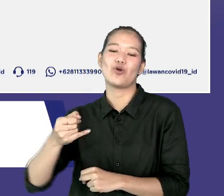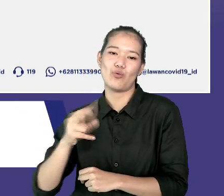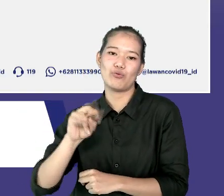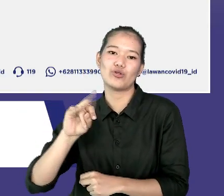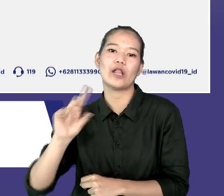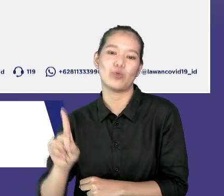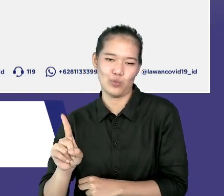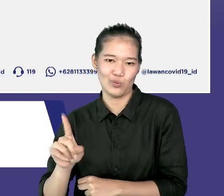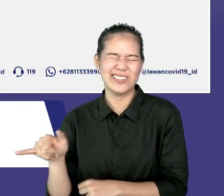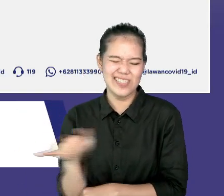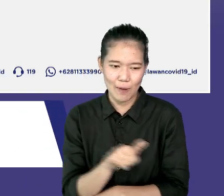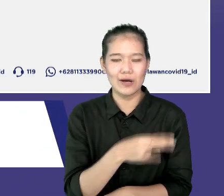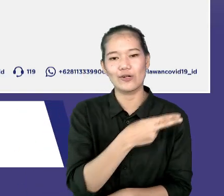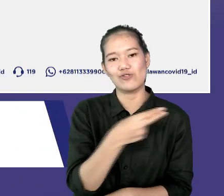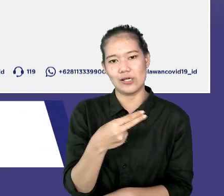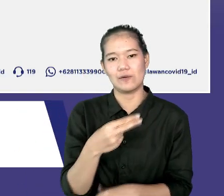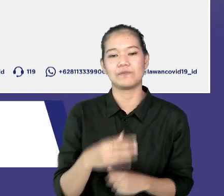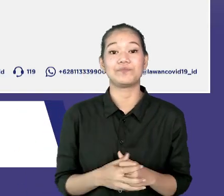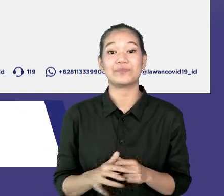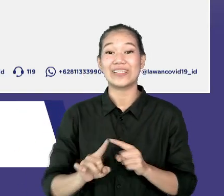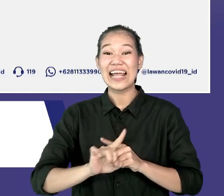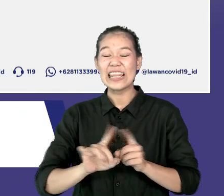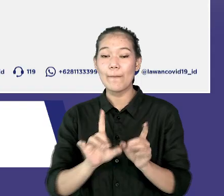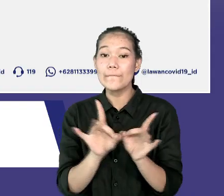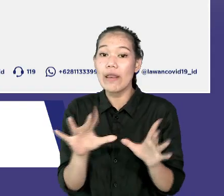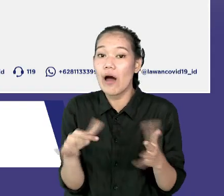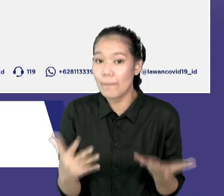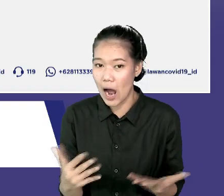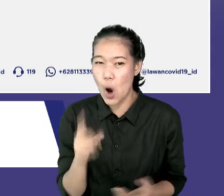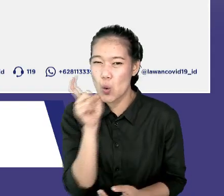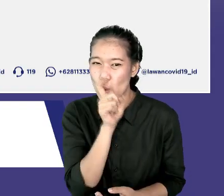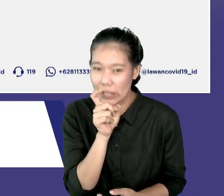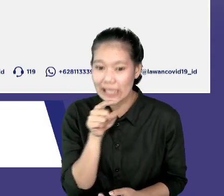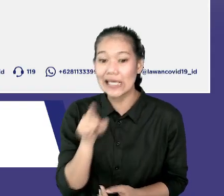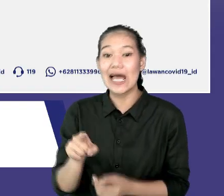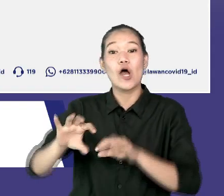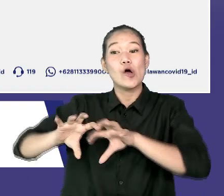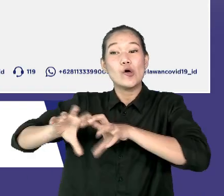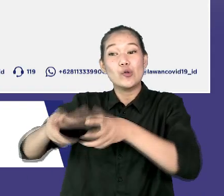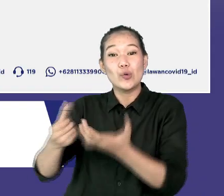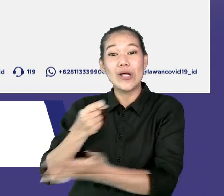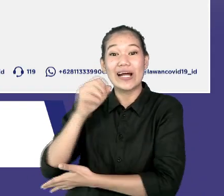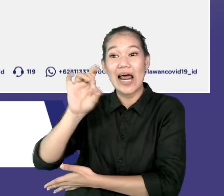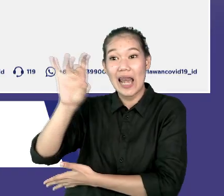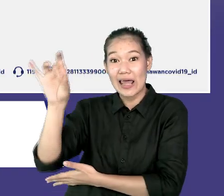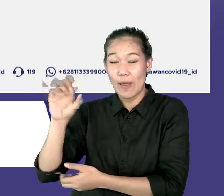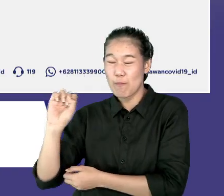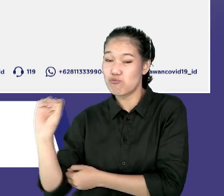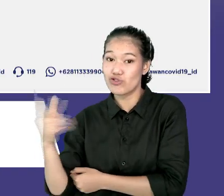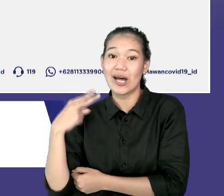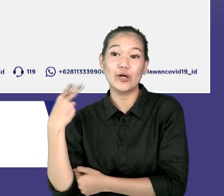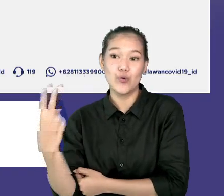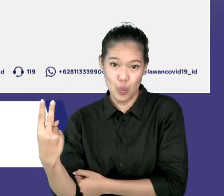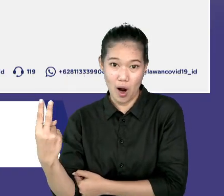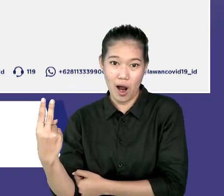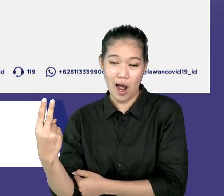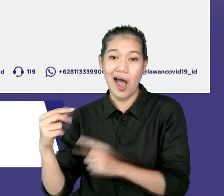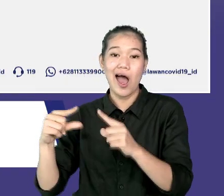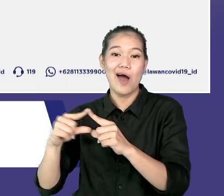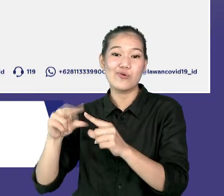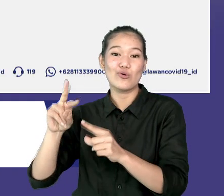Januari 2021. Namun uniknya adalah ketika dunia dan negara lainnya mengalami puncak kedua pada